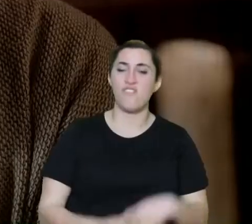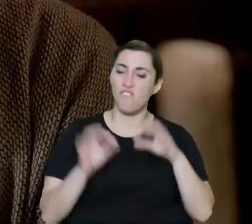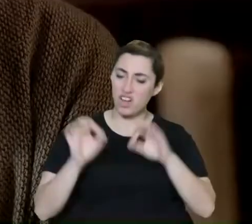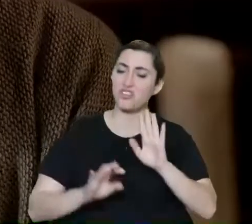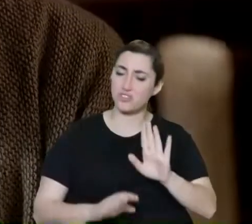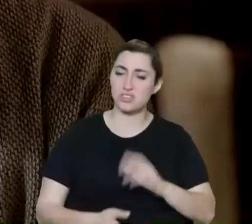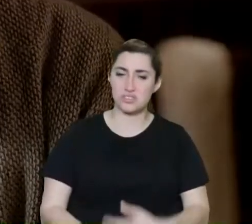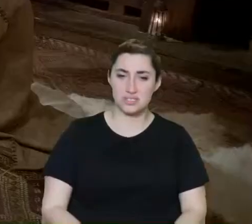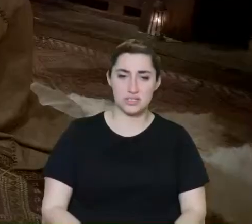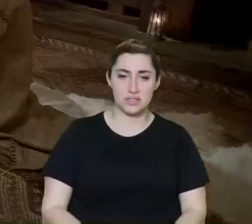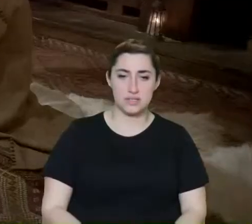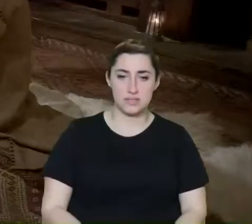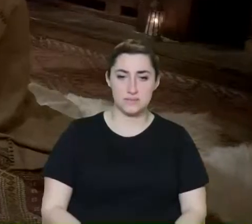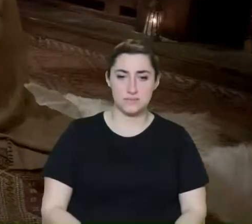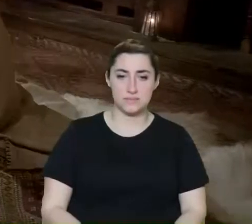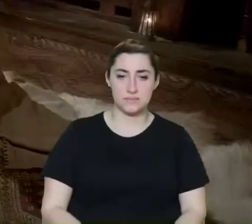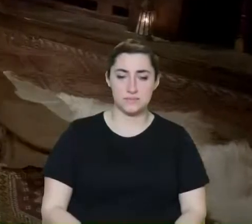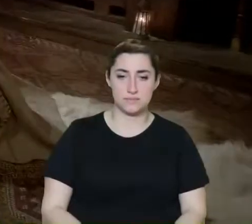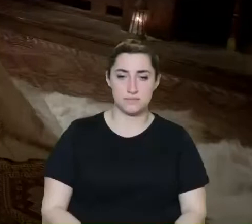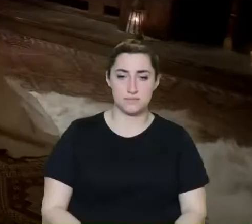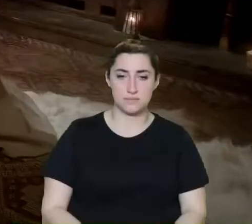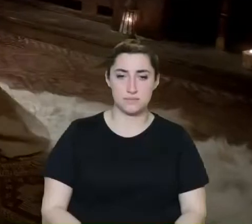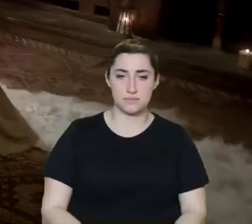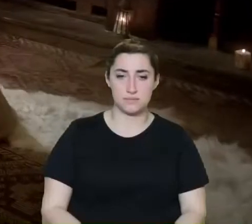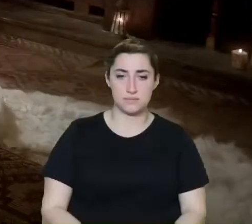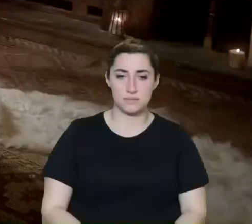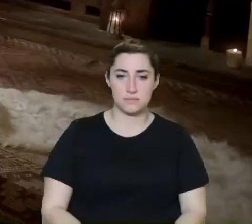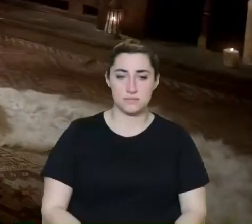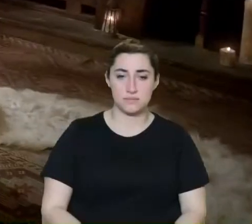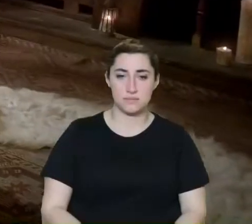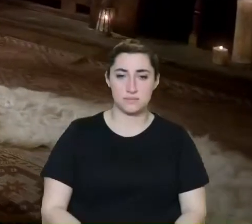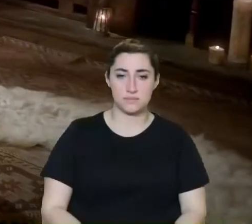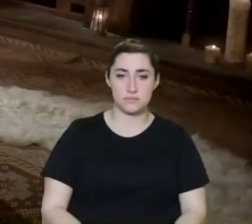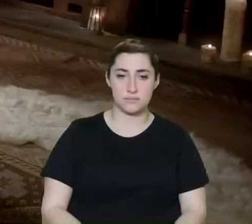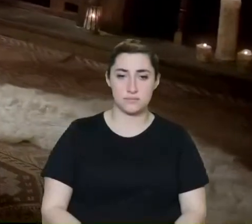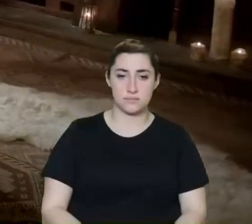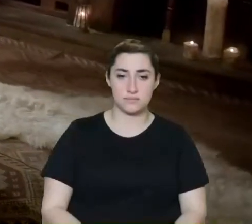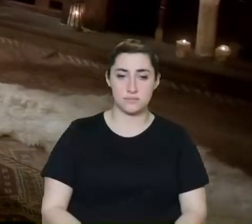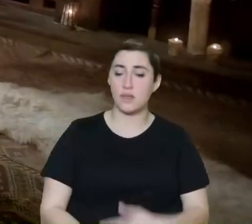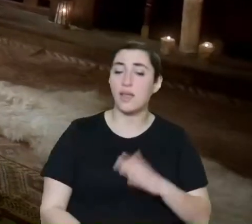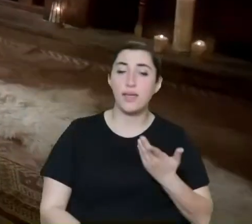Varırsın elbet. Varırsın. Şeyh kalkarken Yunus da kalktı. Kapıya yürüyorlar.